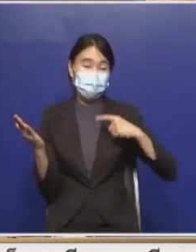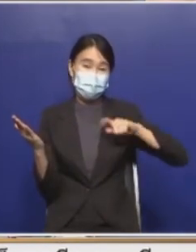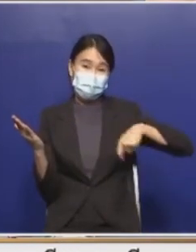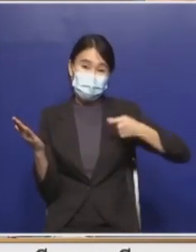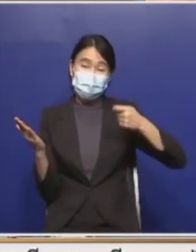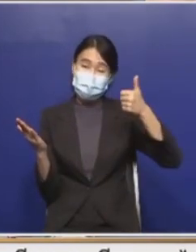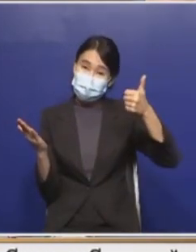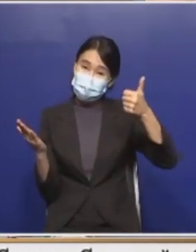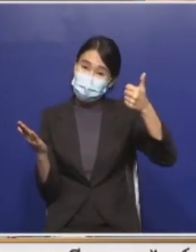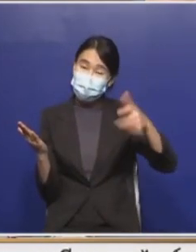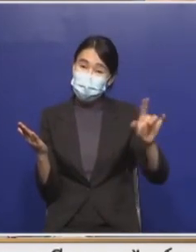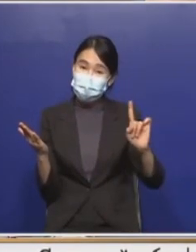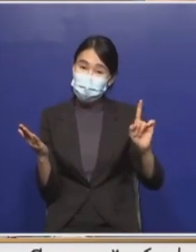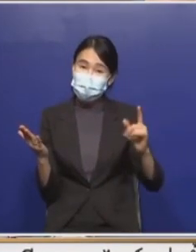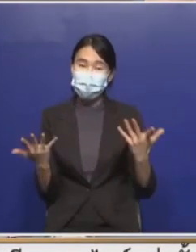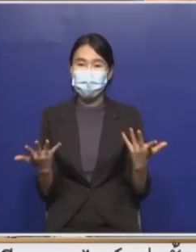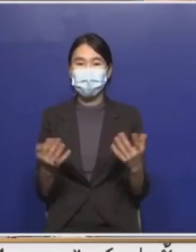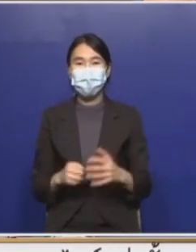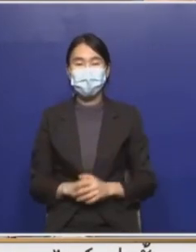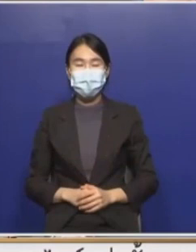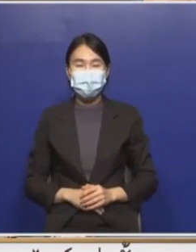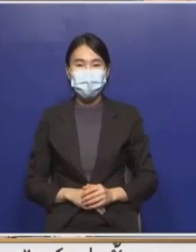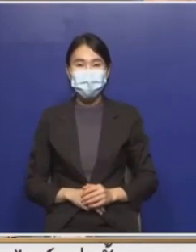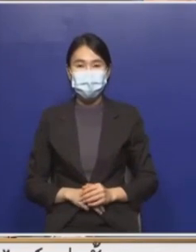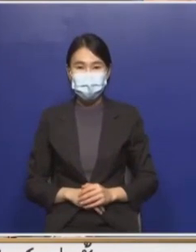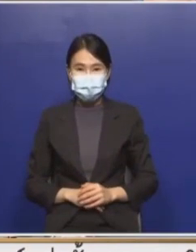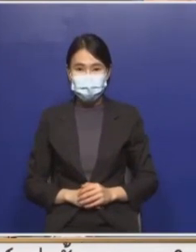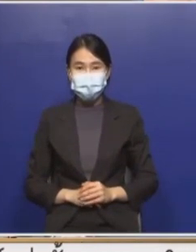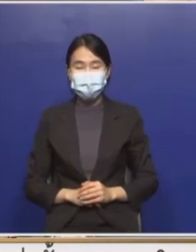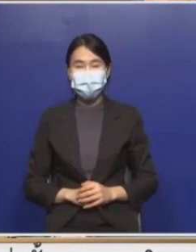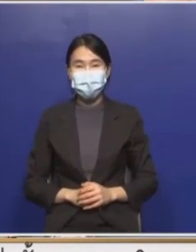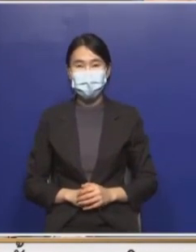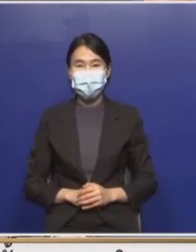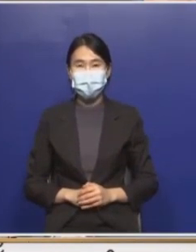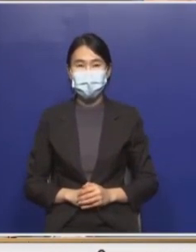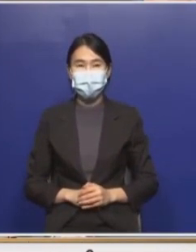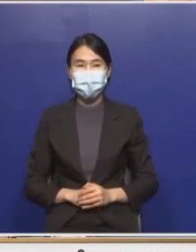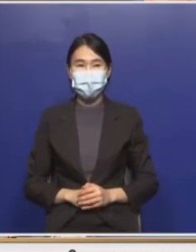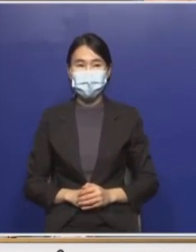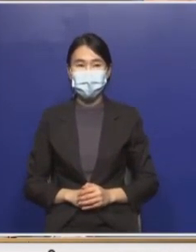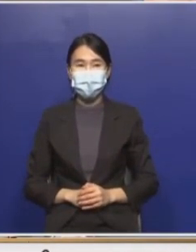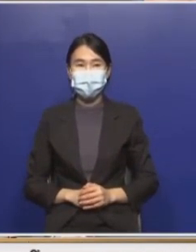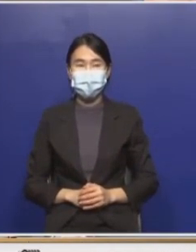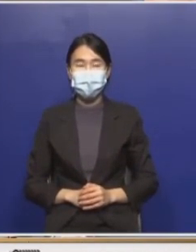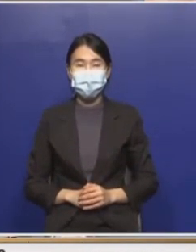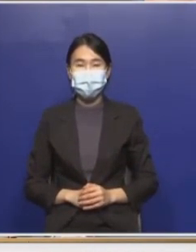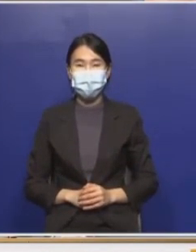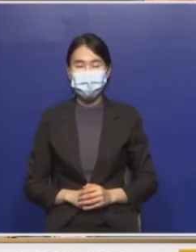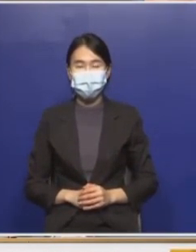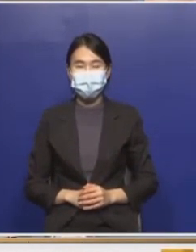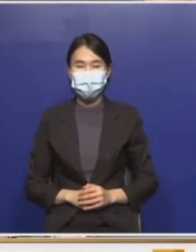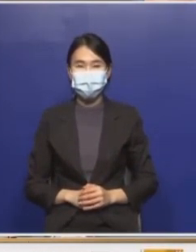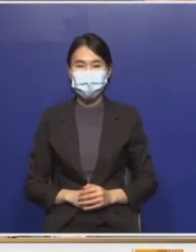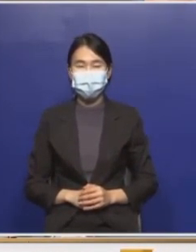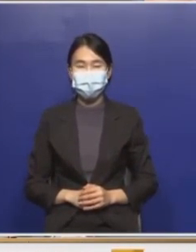ไม่ท่านประธานครับ